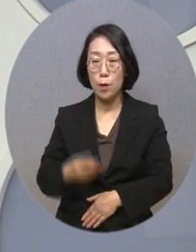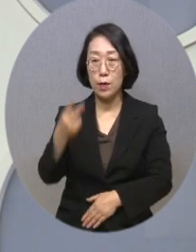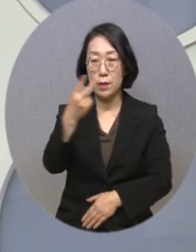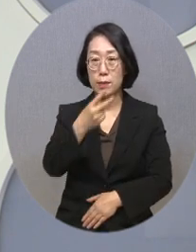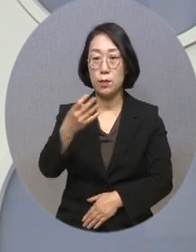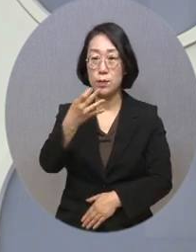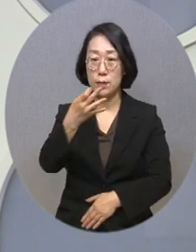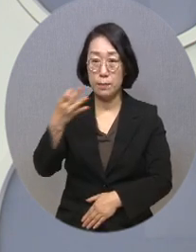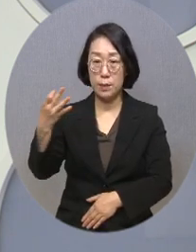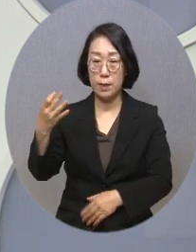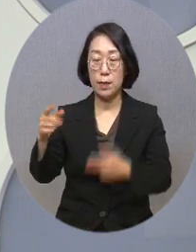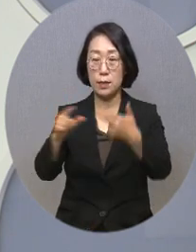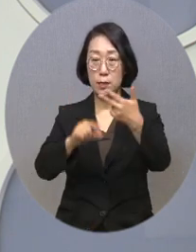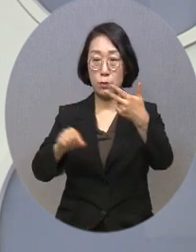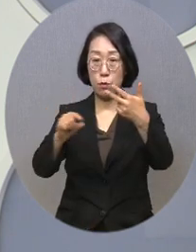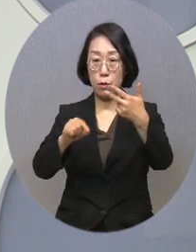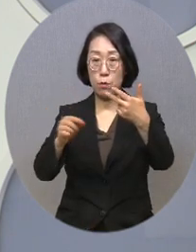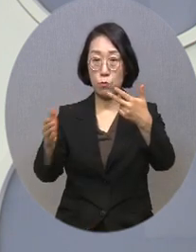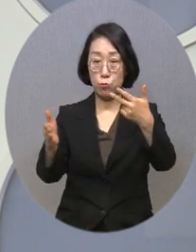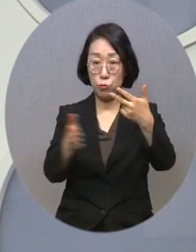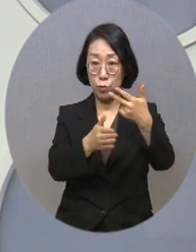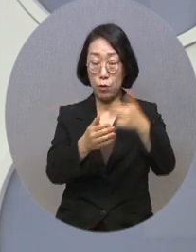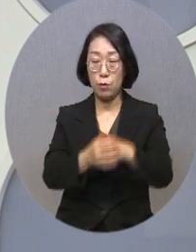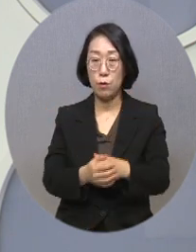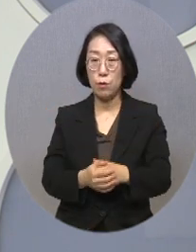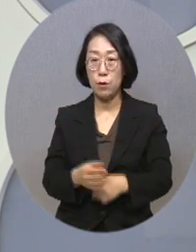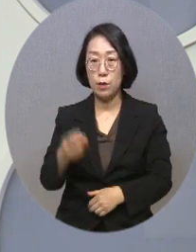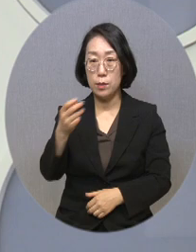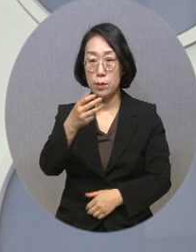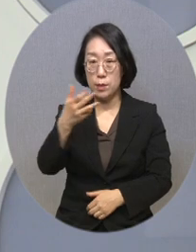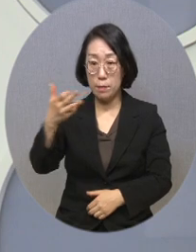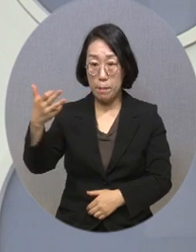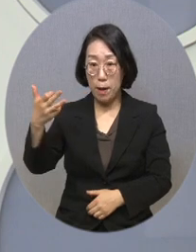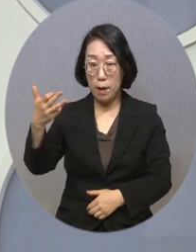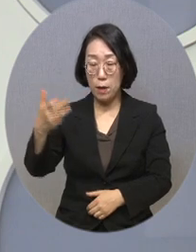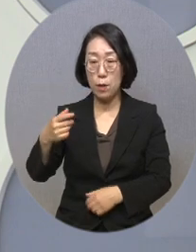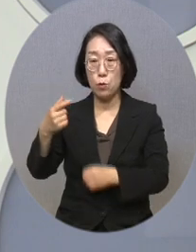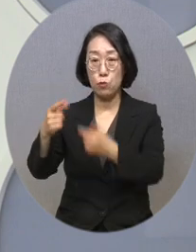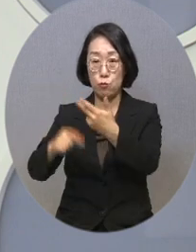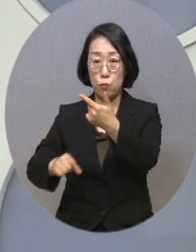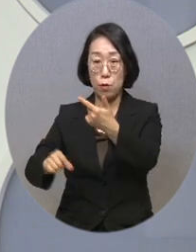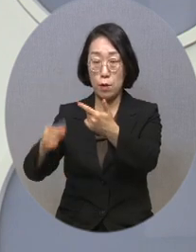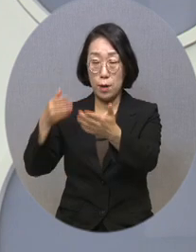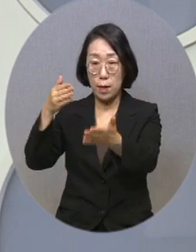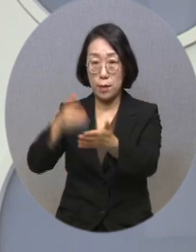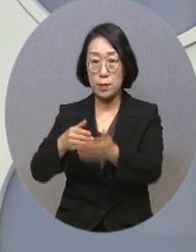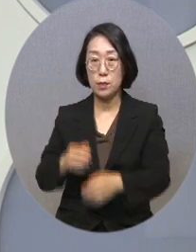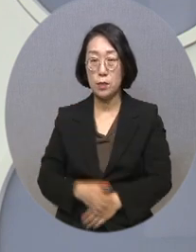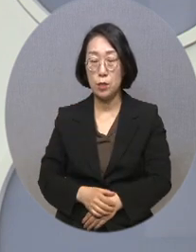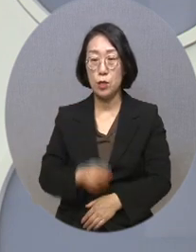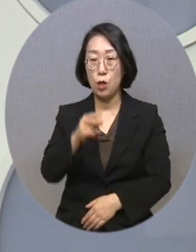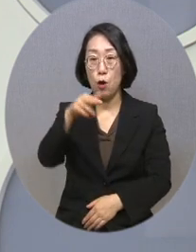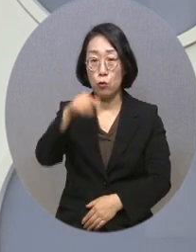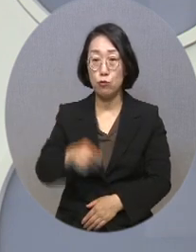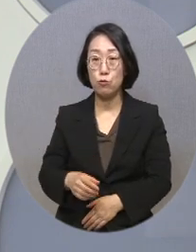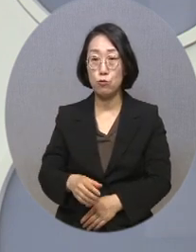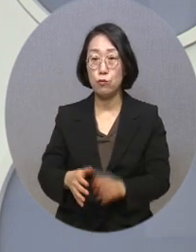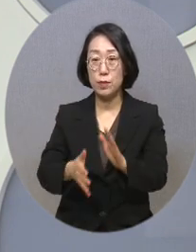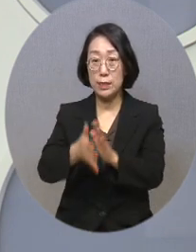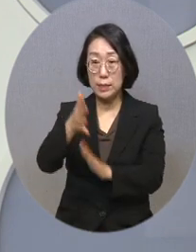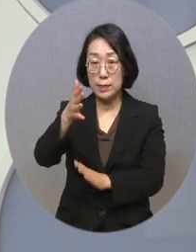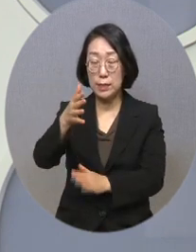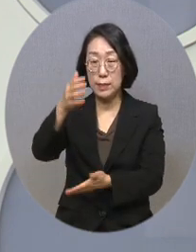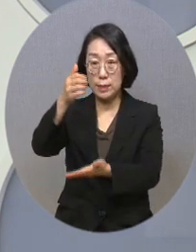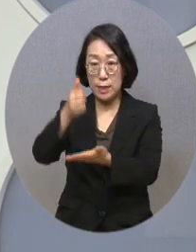2014년 7월부터 네. 2018년 6월까지 경기도 여주 시장을 했습니다.